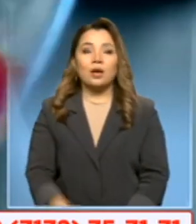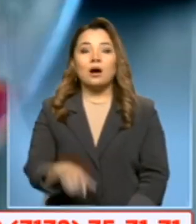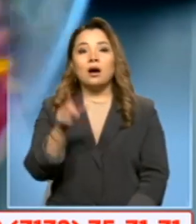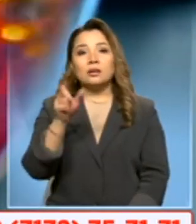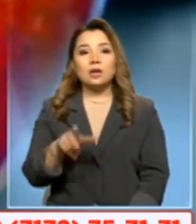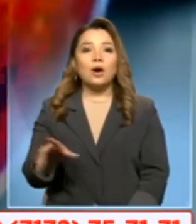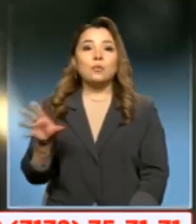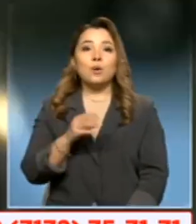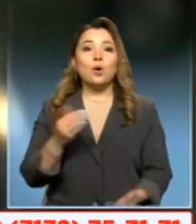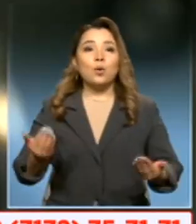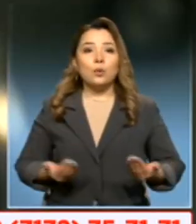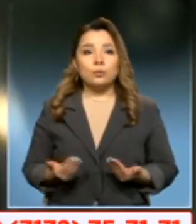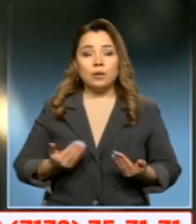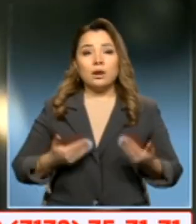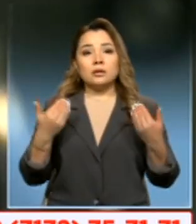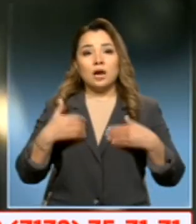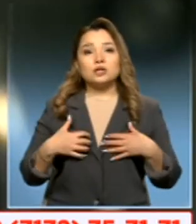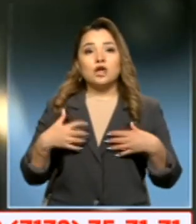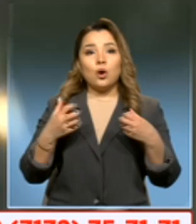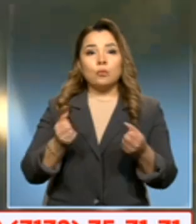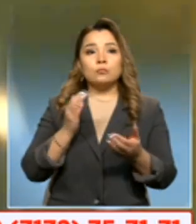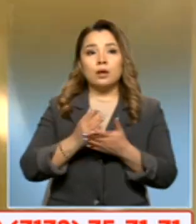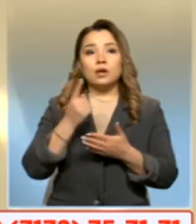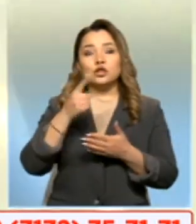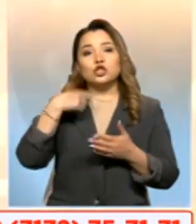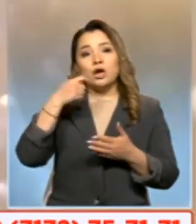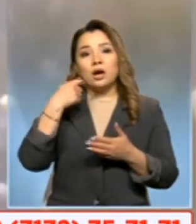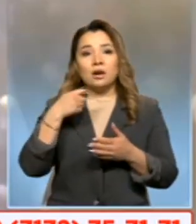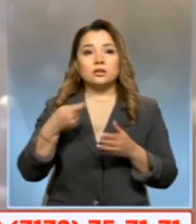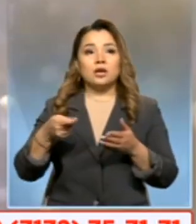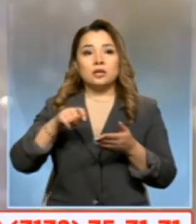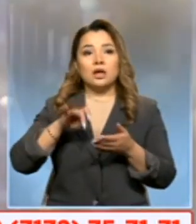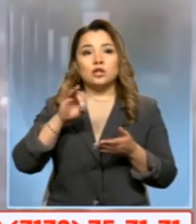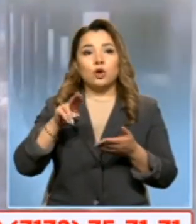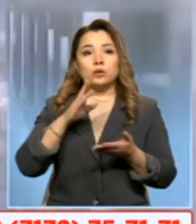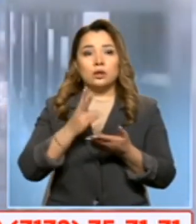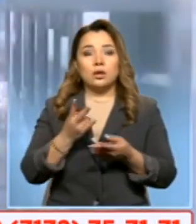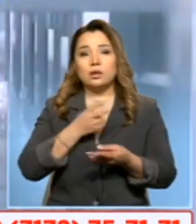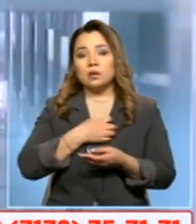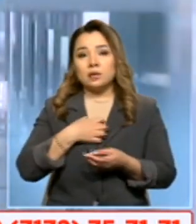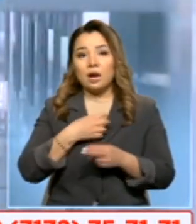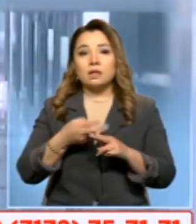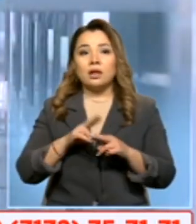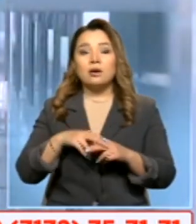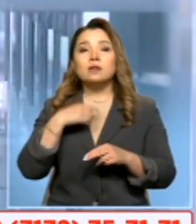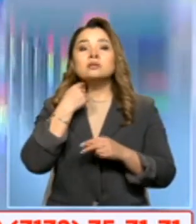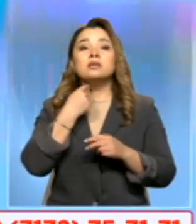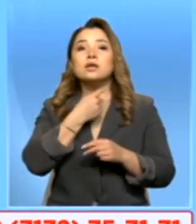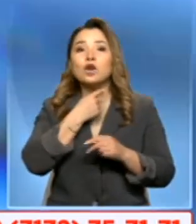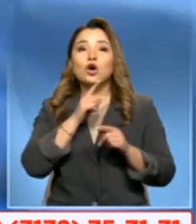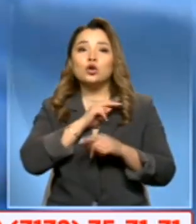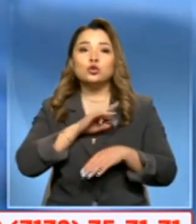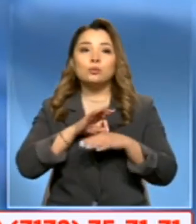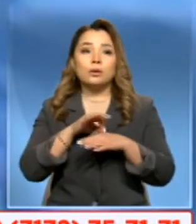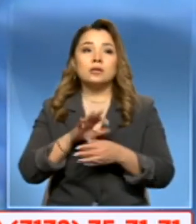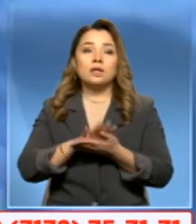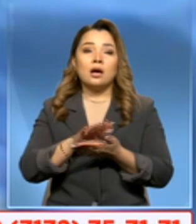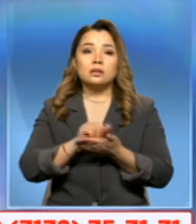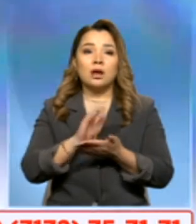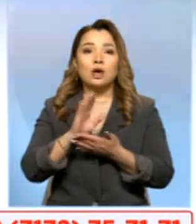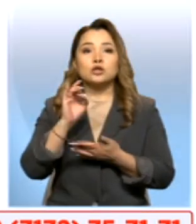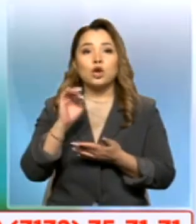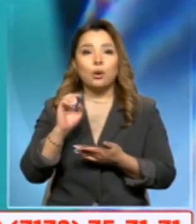Адамның бүкіл ғұмырына ағзасының саулығы үшін бір шай қасық йод қажет екен. Егер ол жетіспесе, қалқанша безінің жұмысына шарлап,